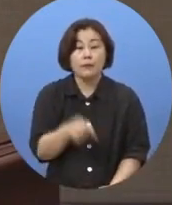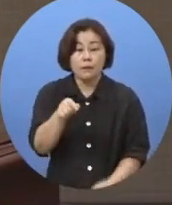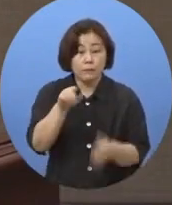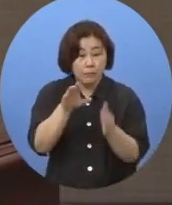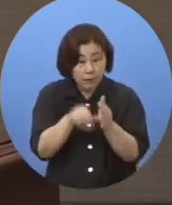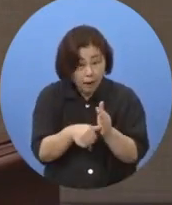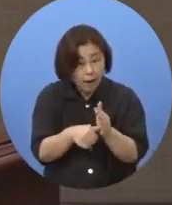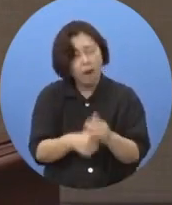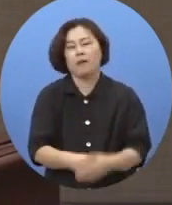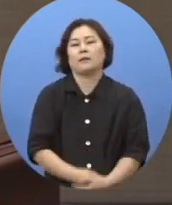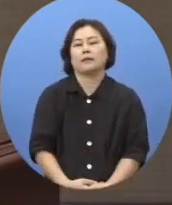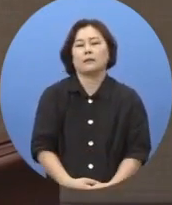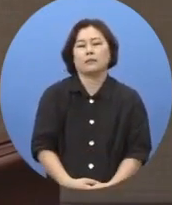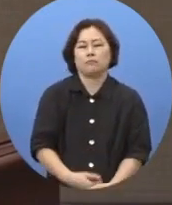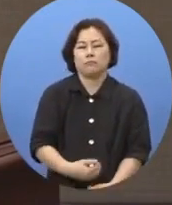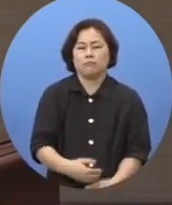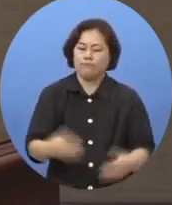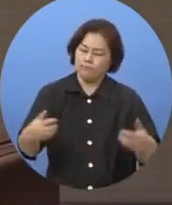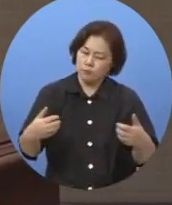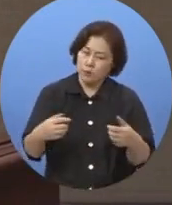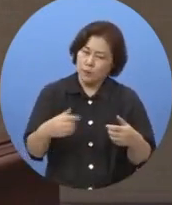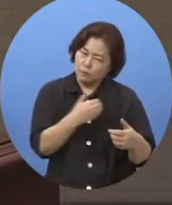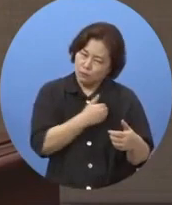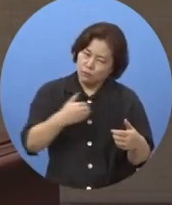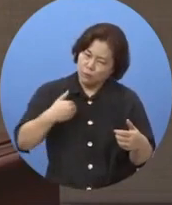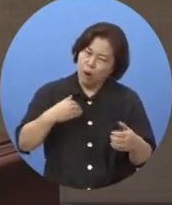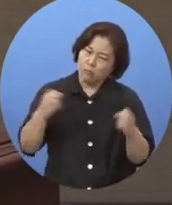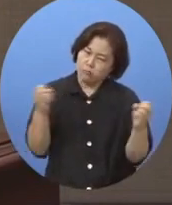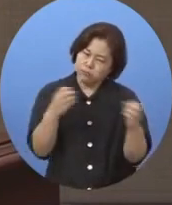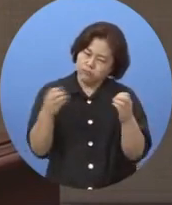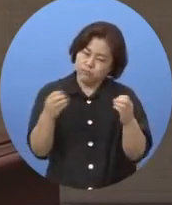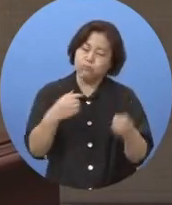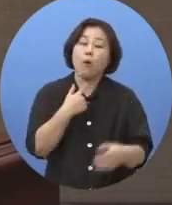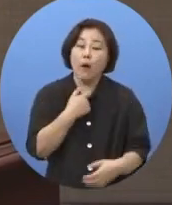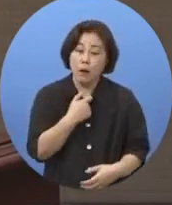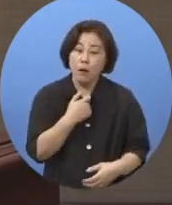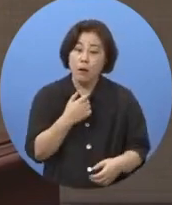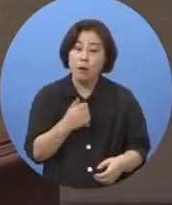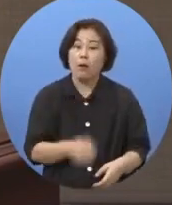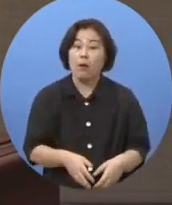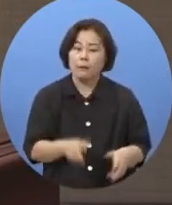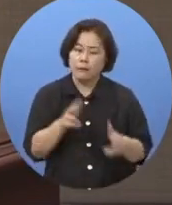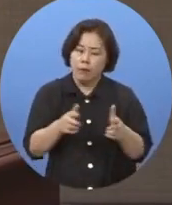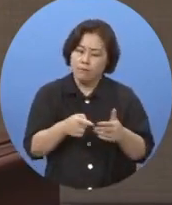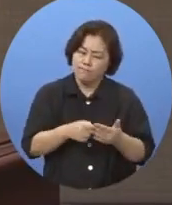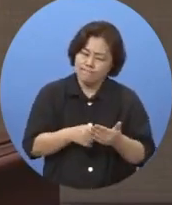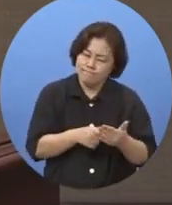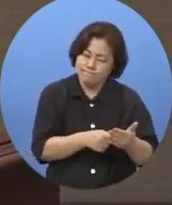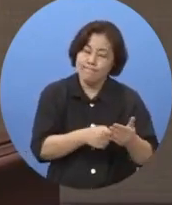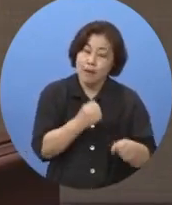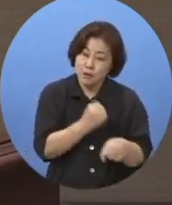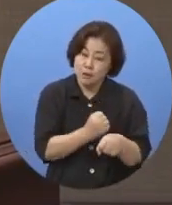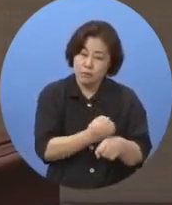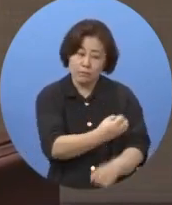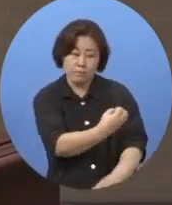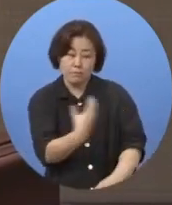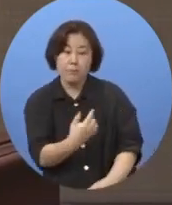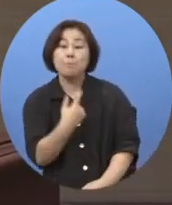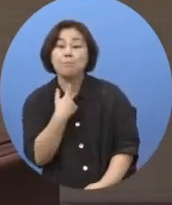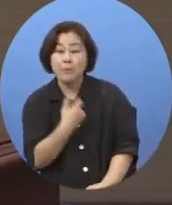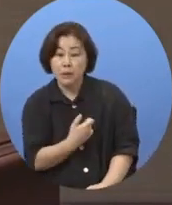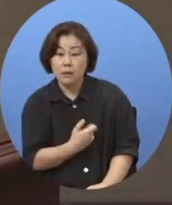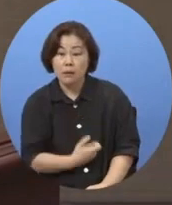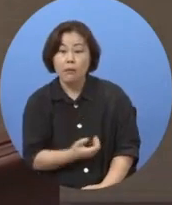당시 충분한 논이 끝에 사업을 차질없이 추진하겠다는 확답도 받았지만